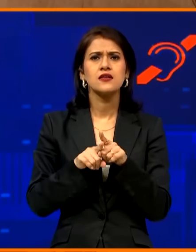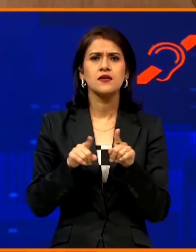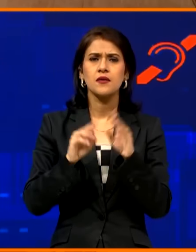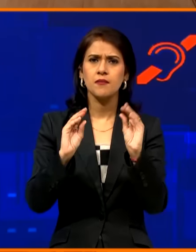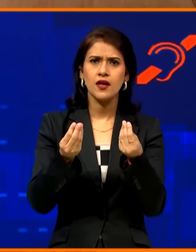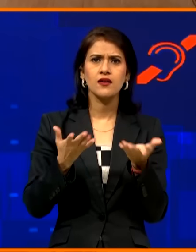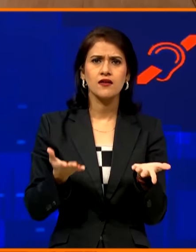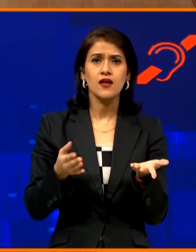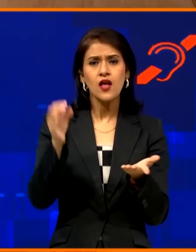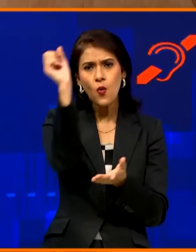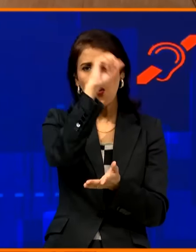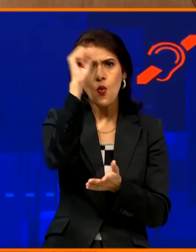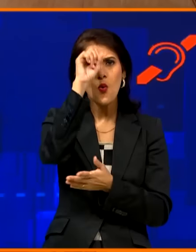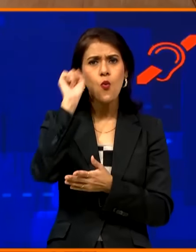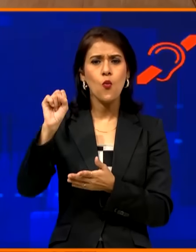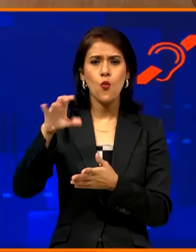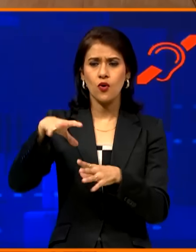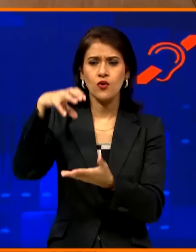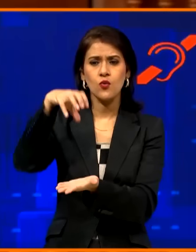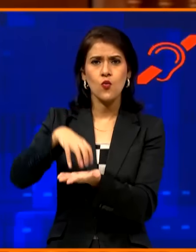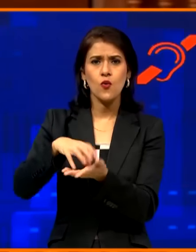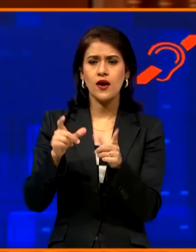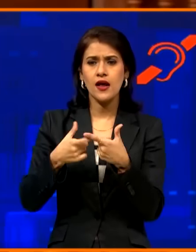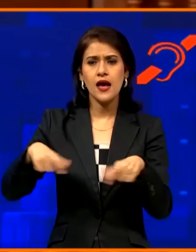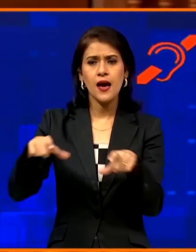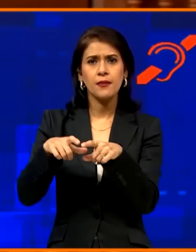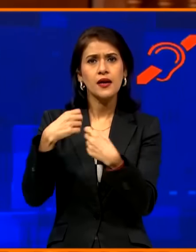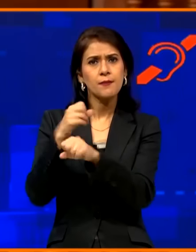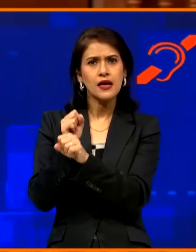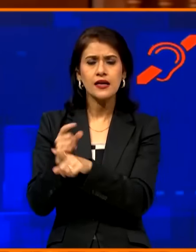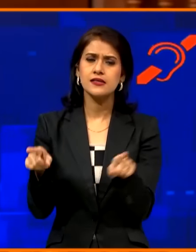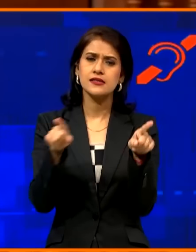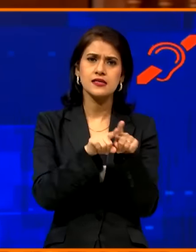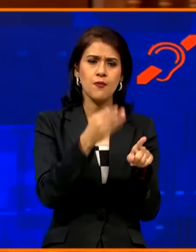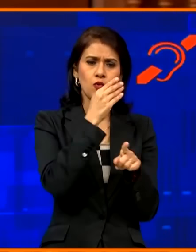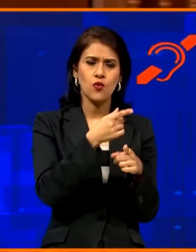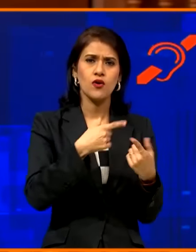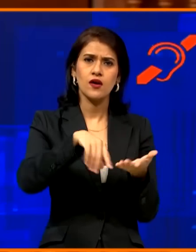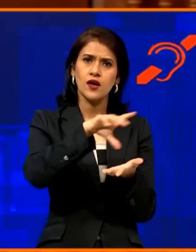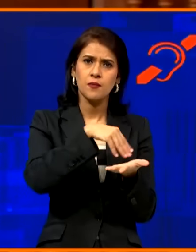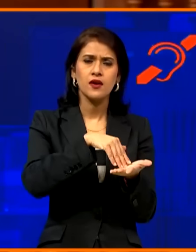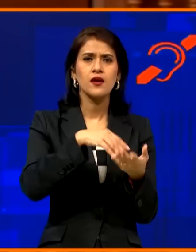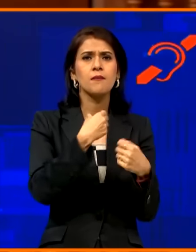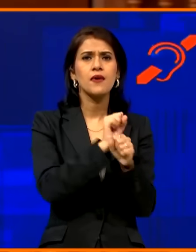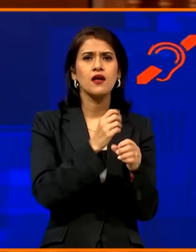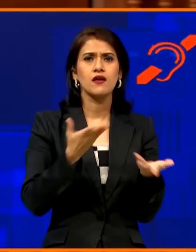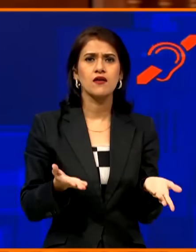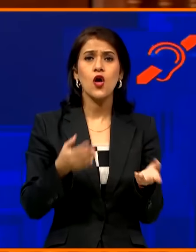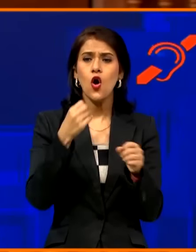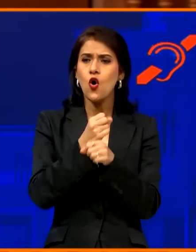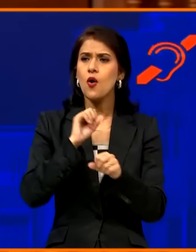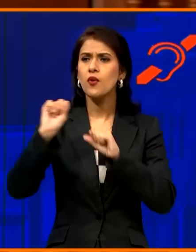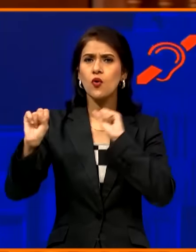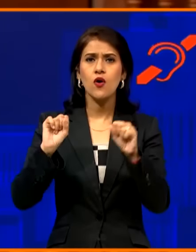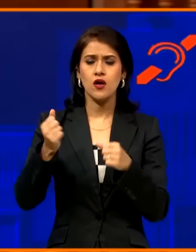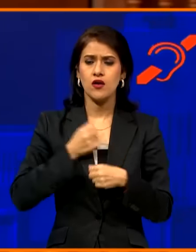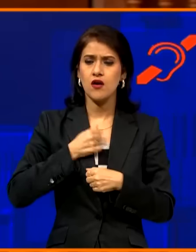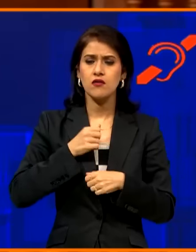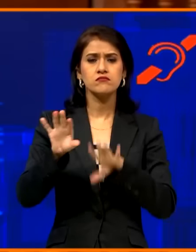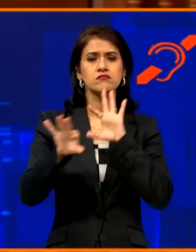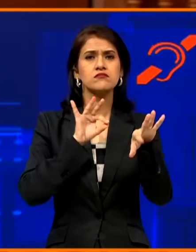प्रबंधक कमेटी का गठन जैसे होता है ऐसे इसका गठन होना चाहिए आज तक ऐसे गठन नहीं होता है सरकारें अपनी मर्जी के लोगों को बिठा